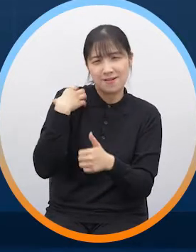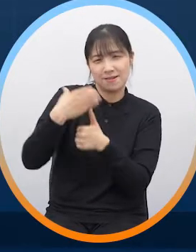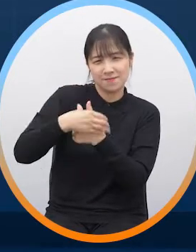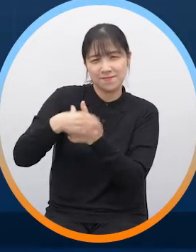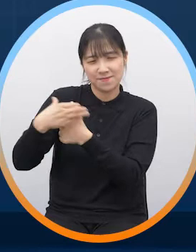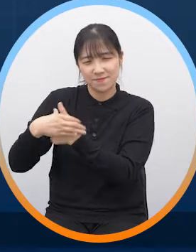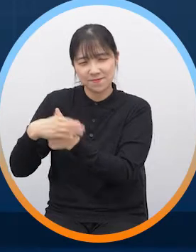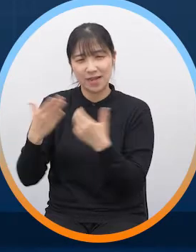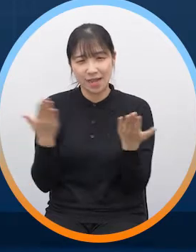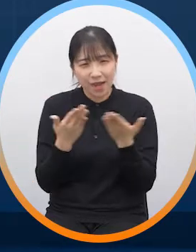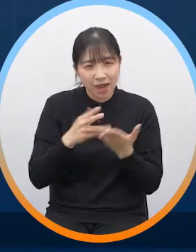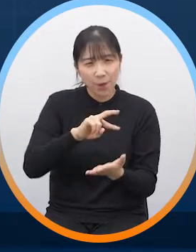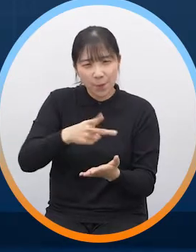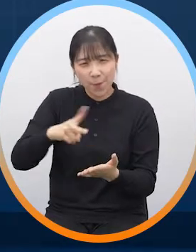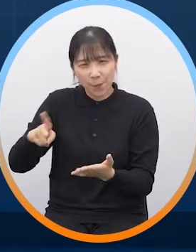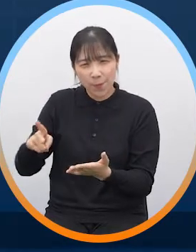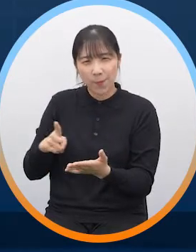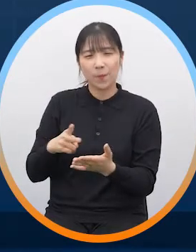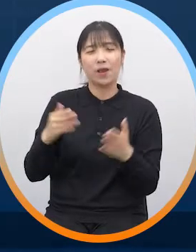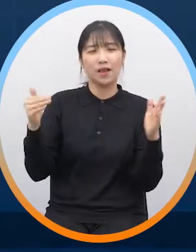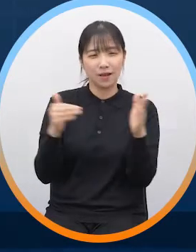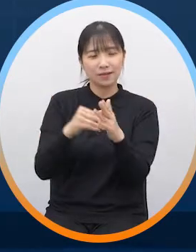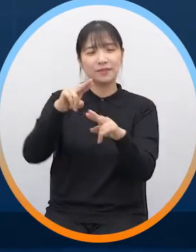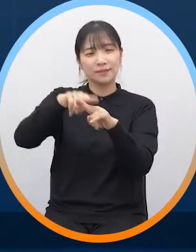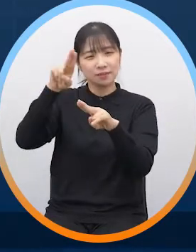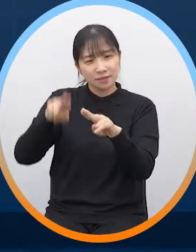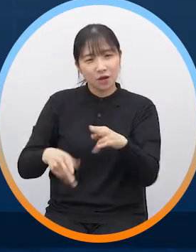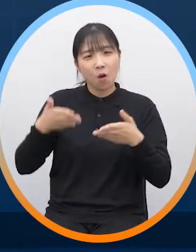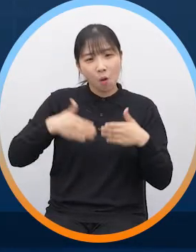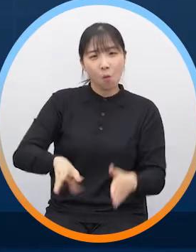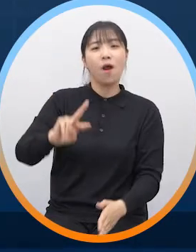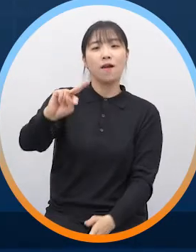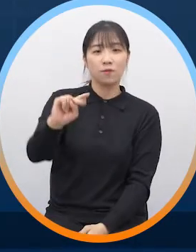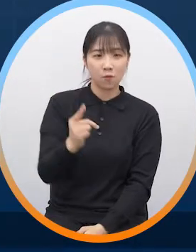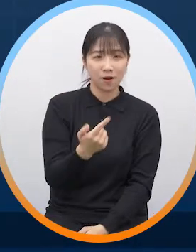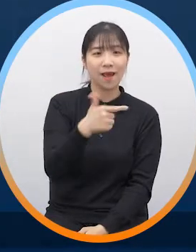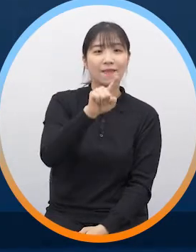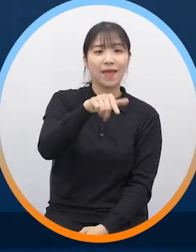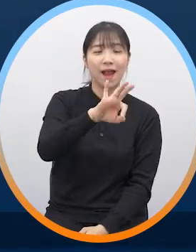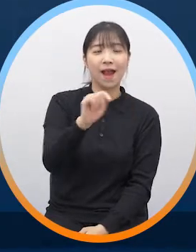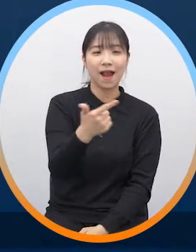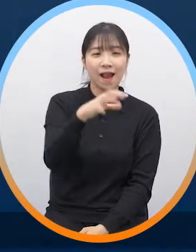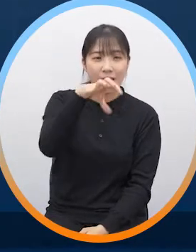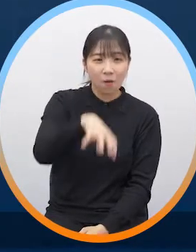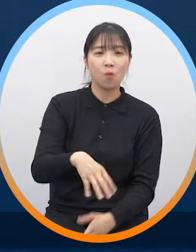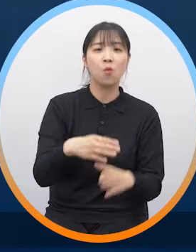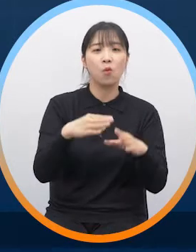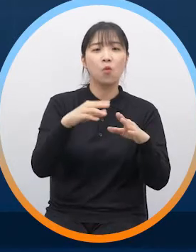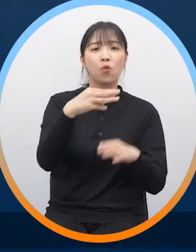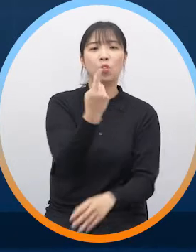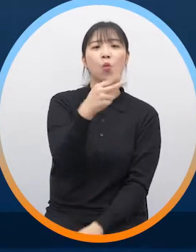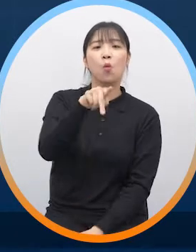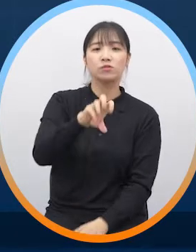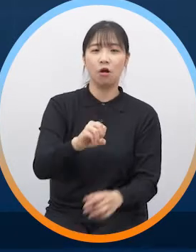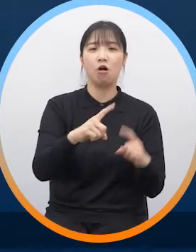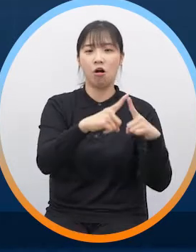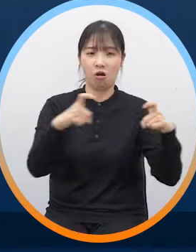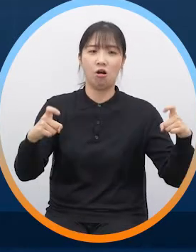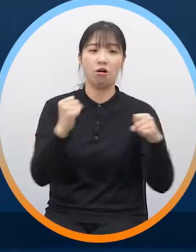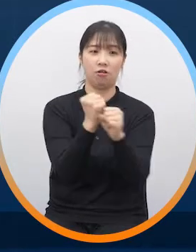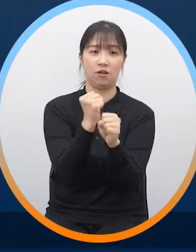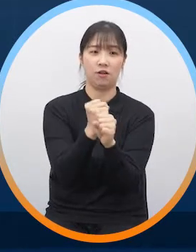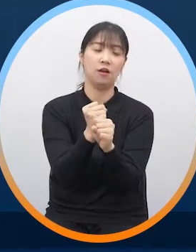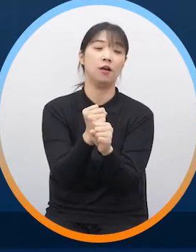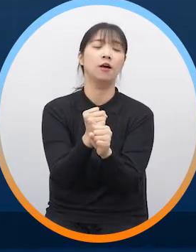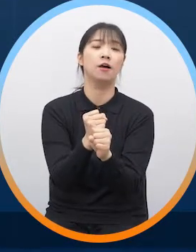이제 사직하고 낙향해서 나간에 이제 토성을 쌓게 되는데요.